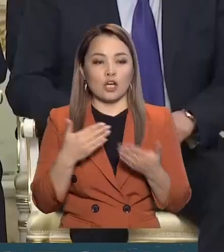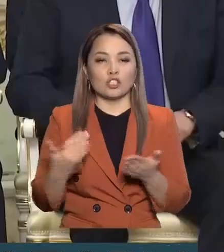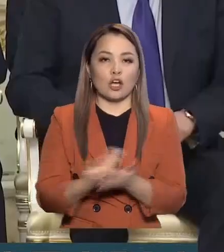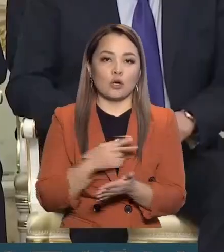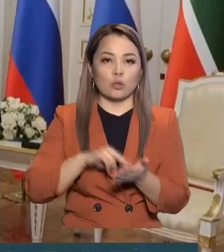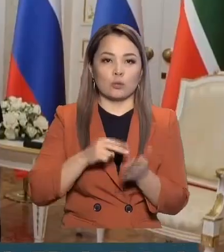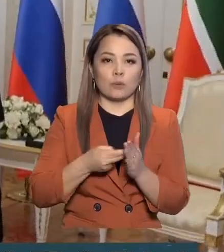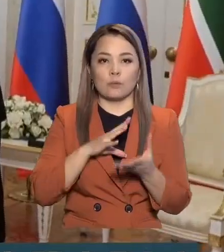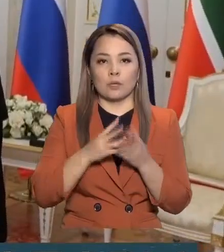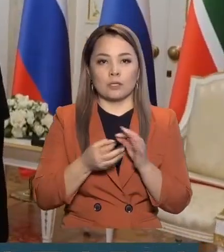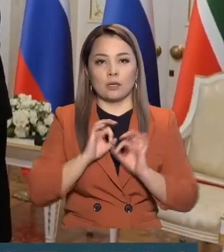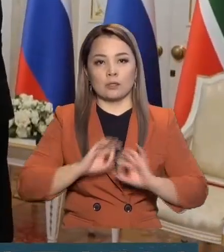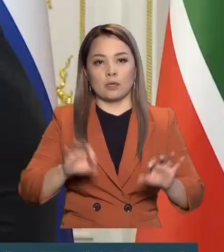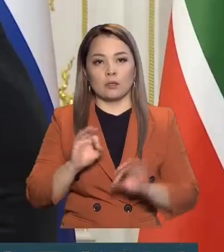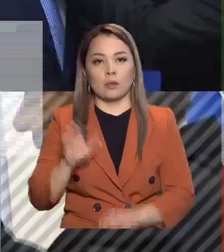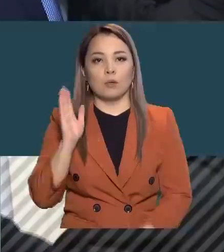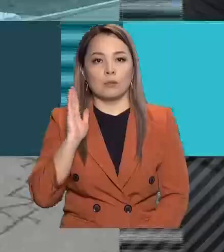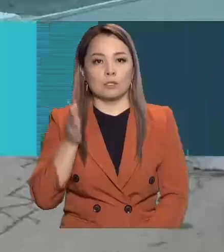жоспарлар жөнүндө репортаж.